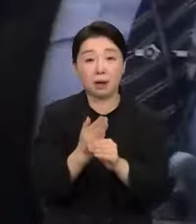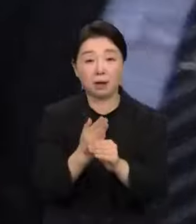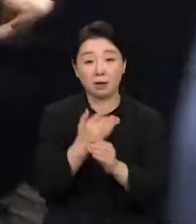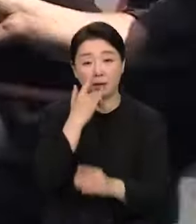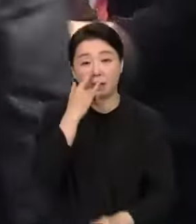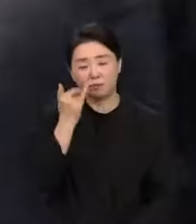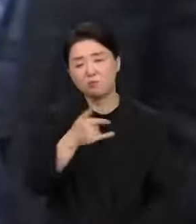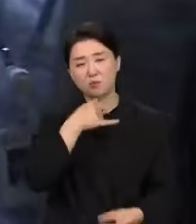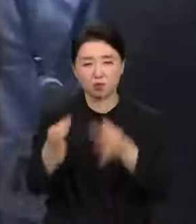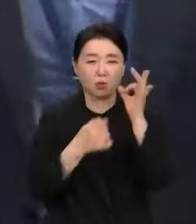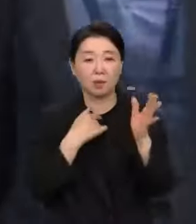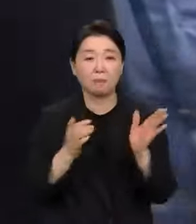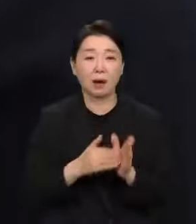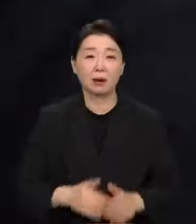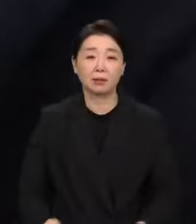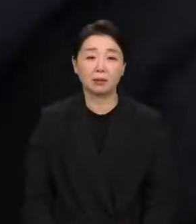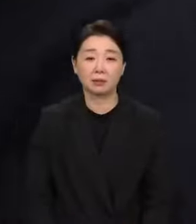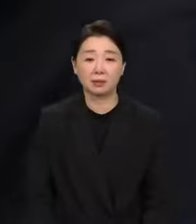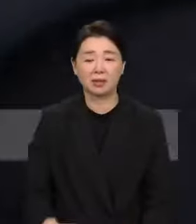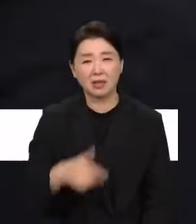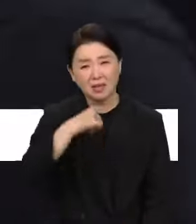부모들은 소리쳤습니다.